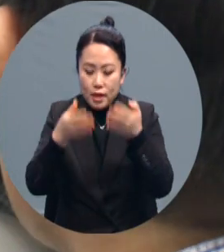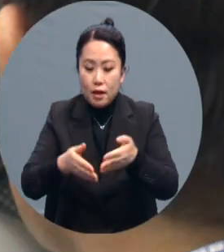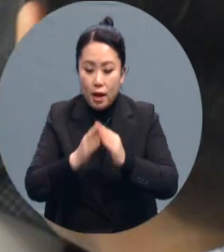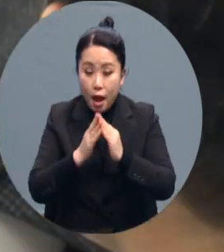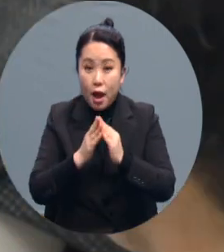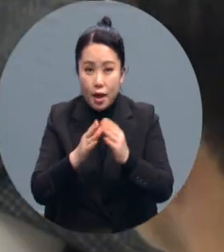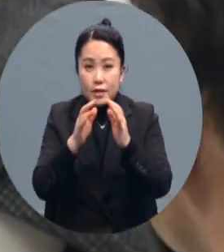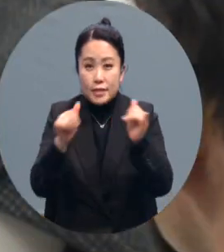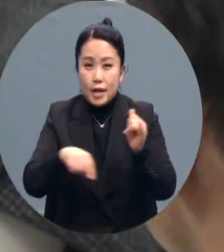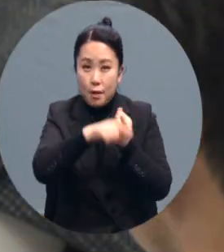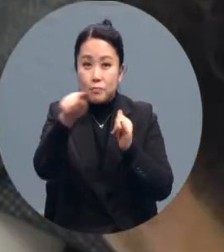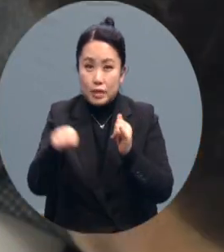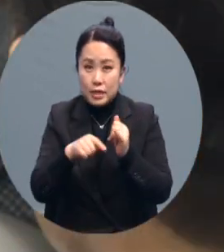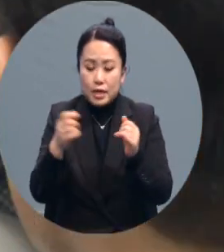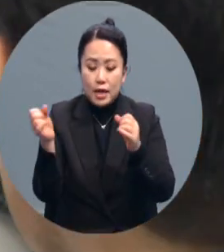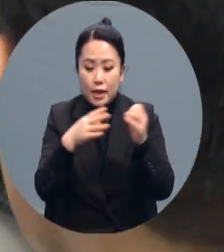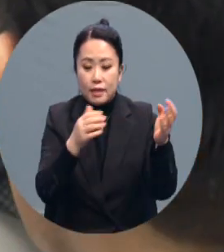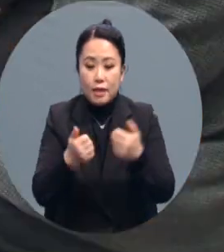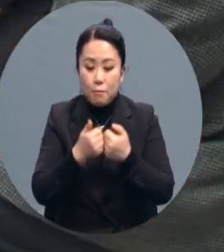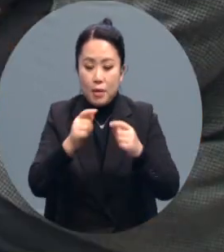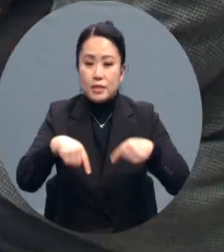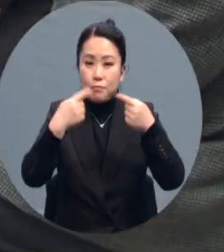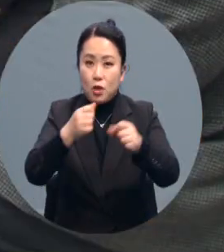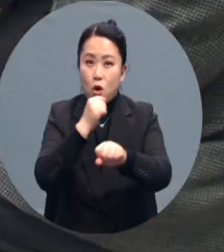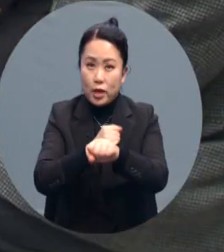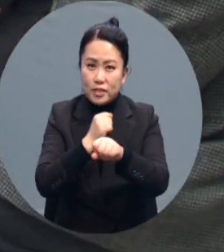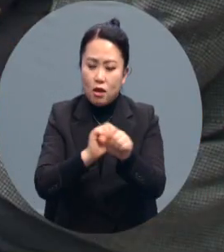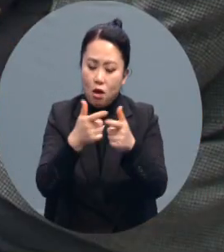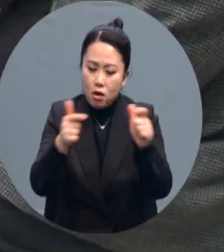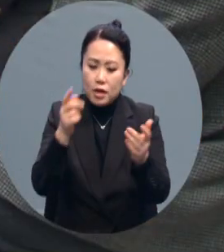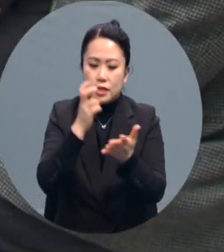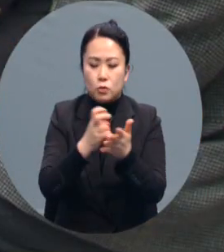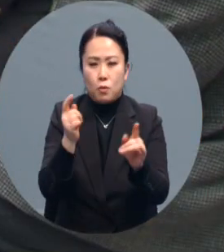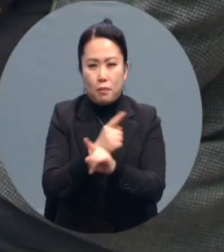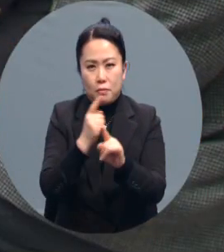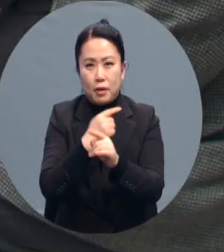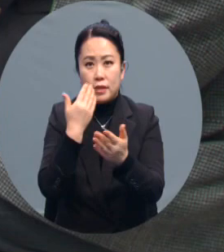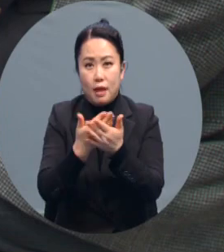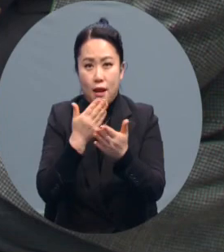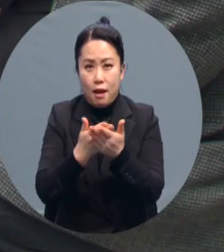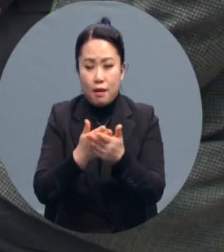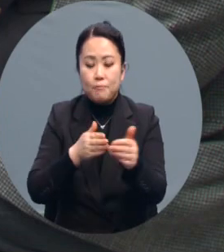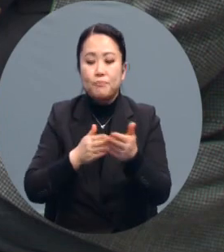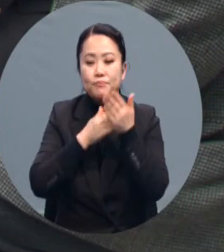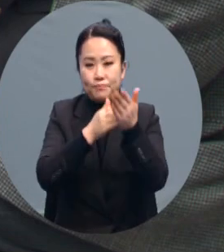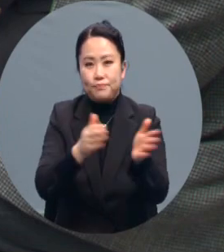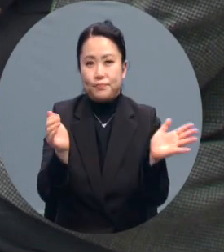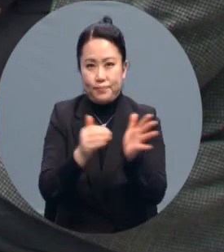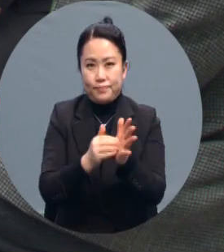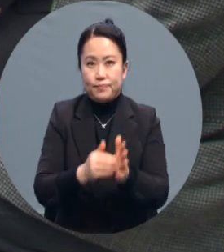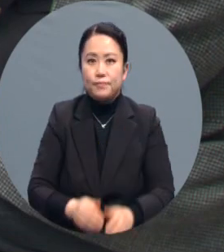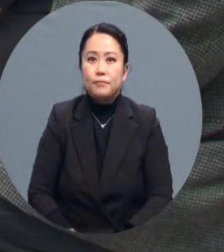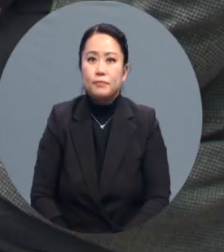간담회에 참석해 다양한 제도 개선과 금융지원 방안을 건의했습니다. MBC 뉴스 배범호입니다.